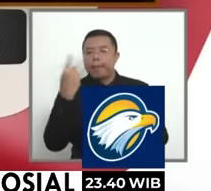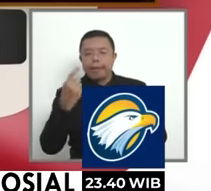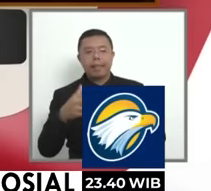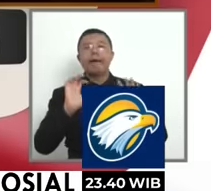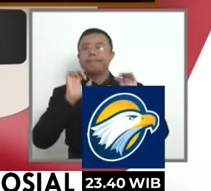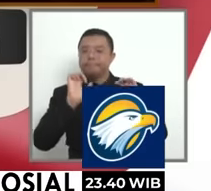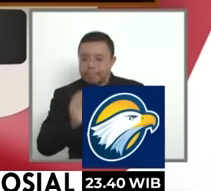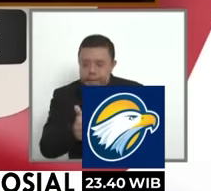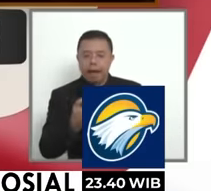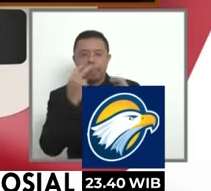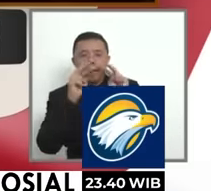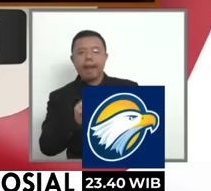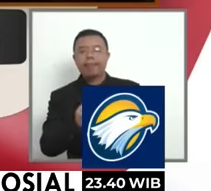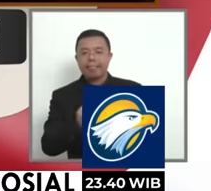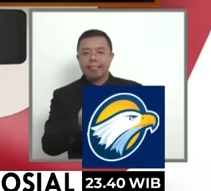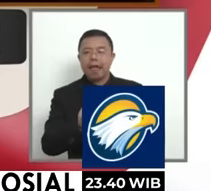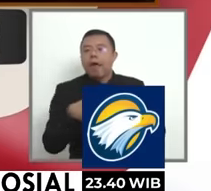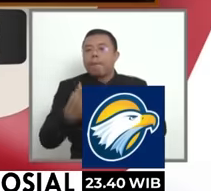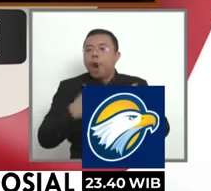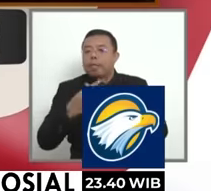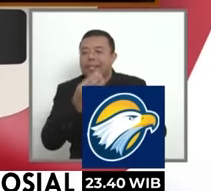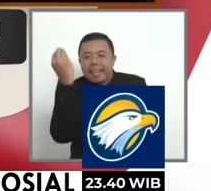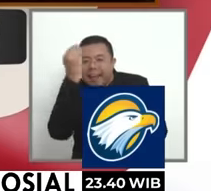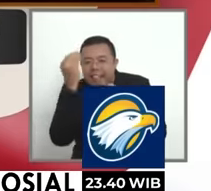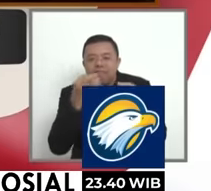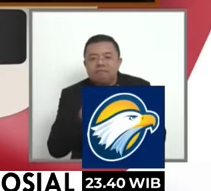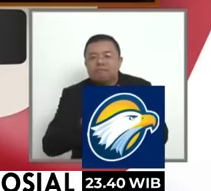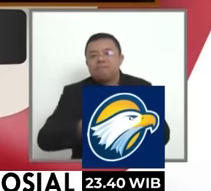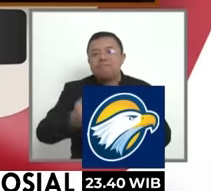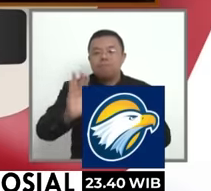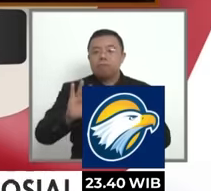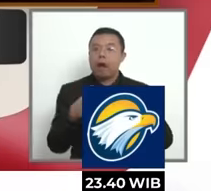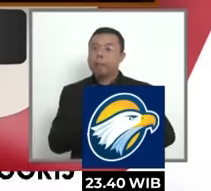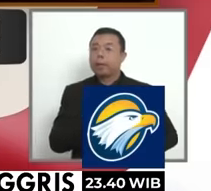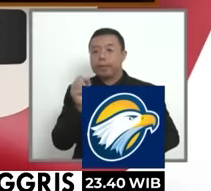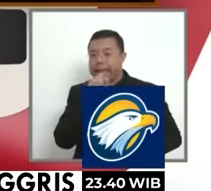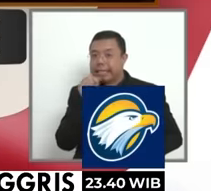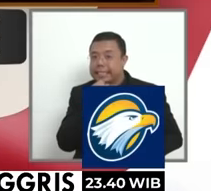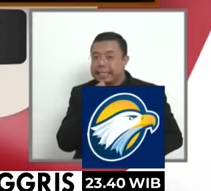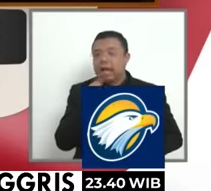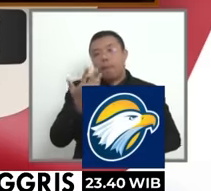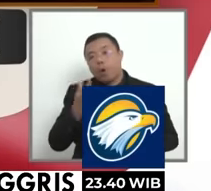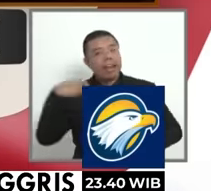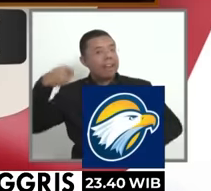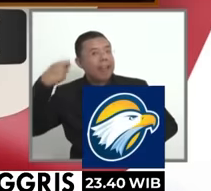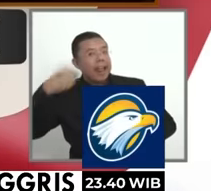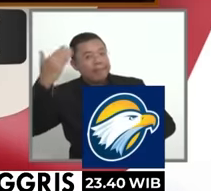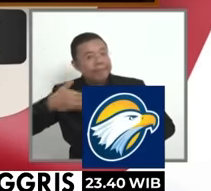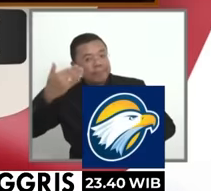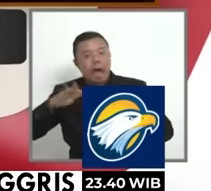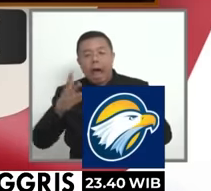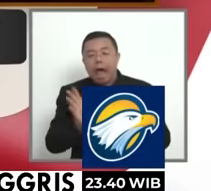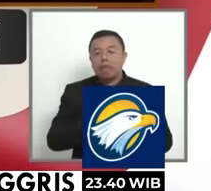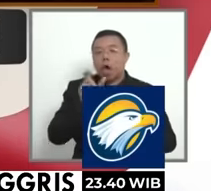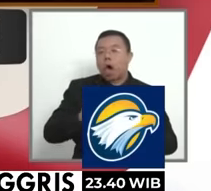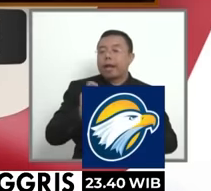akan bisa melihat Bagaimana proses kreatif itu berjalan Apakah itu nyanyi apakah itu Film makakers apakah itu